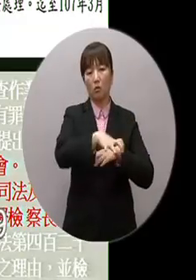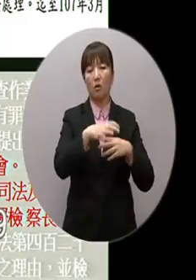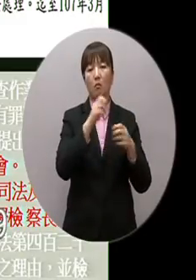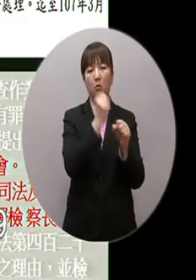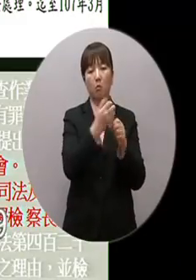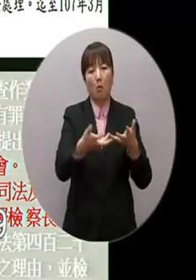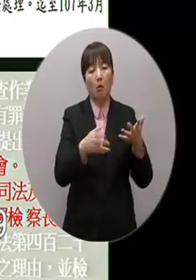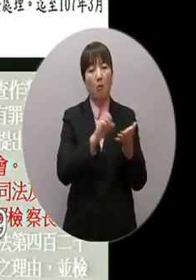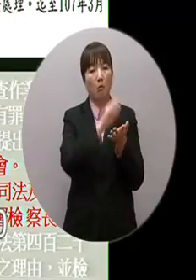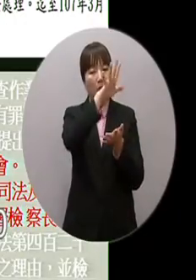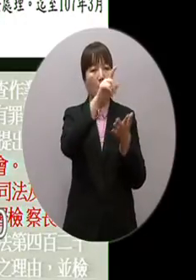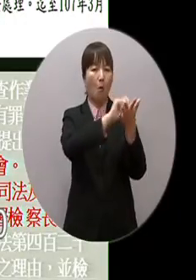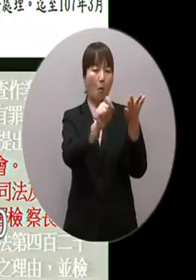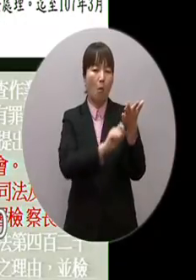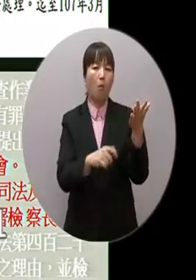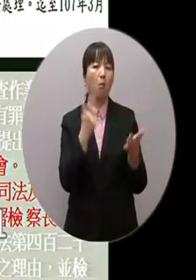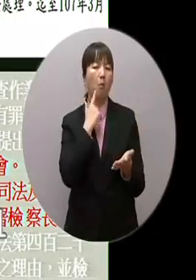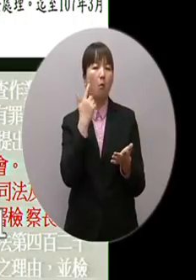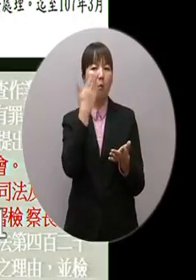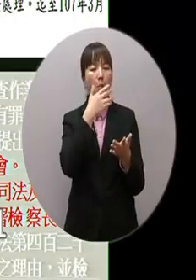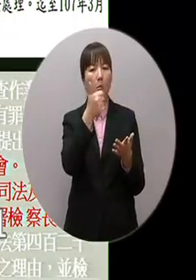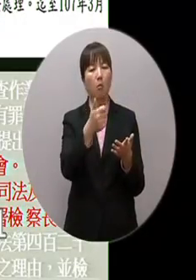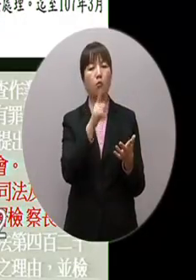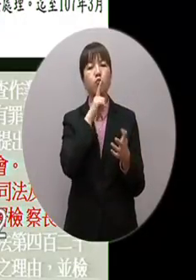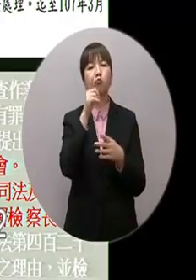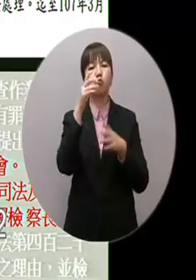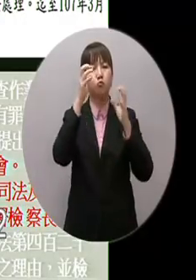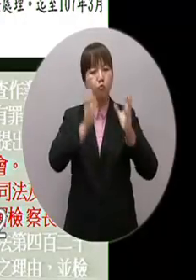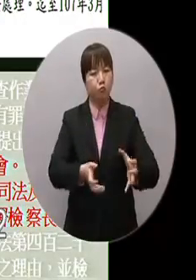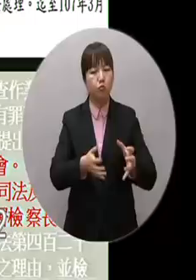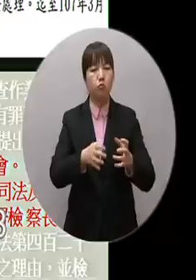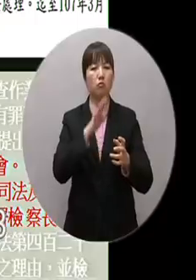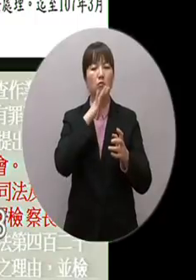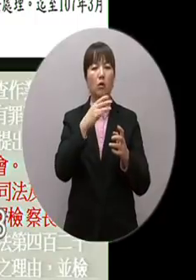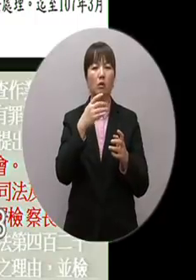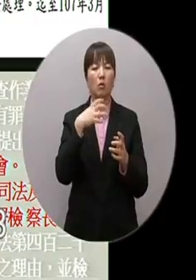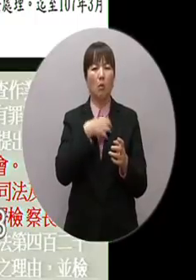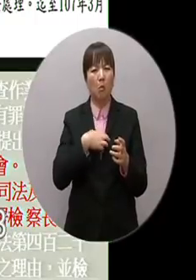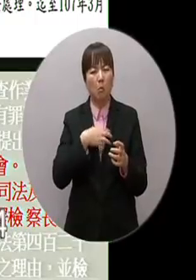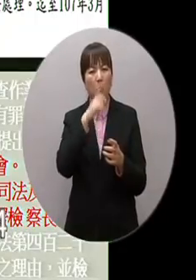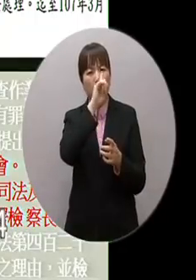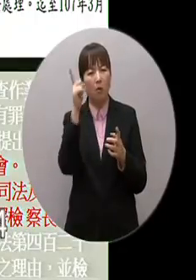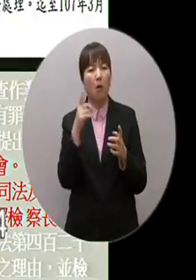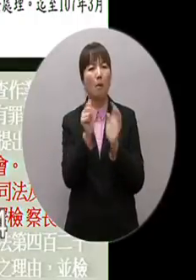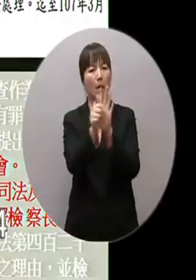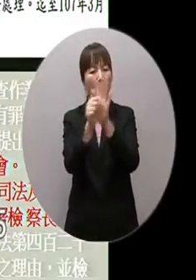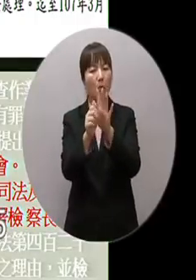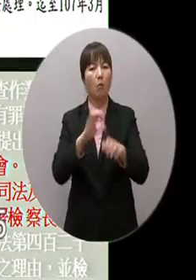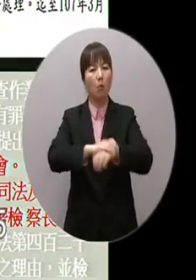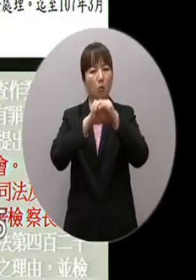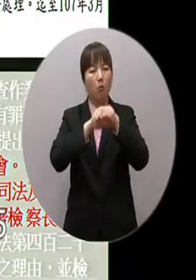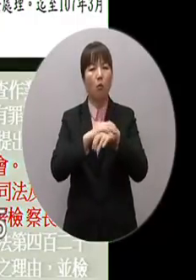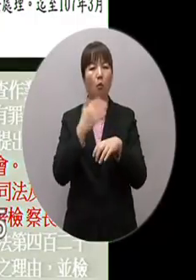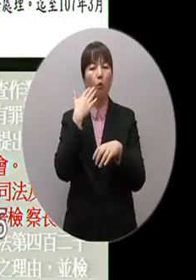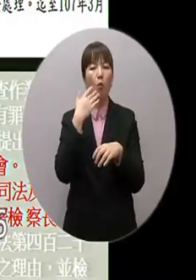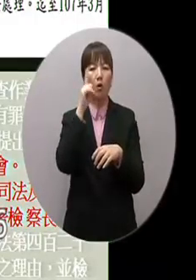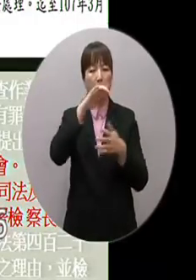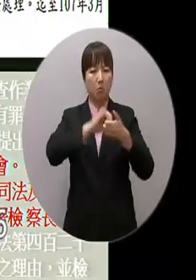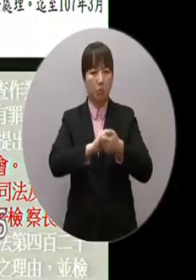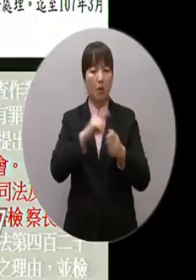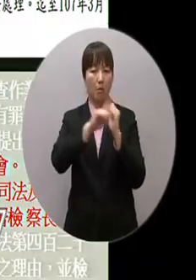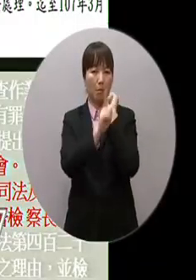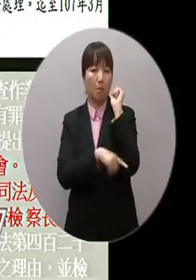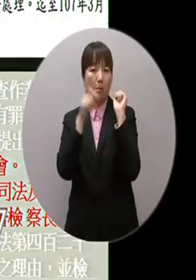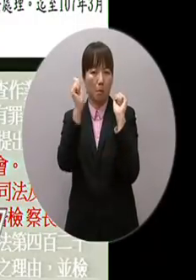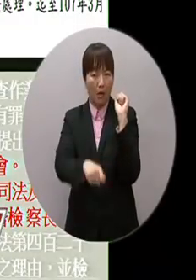报告里面写得很漂亮，说要成立整个冤案救援，针对已经确定